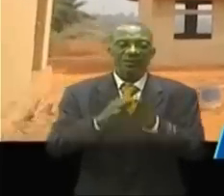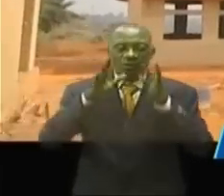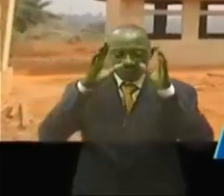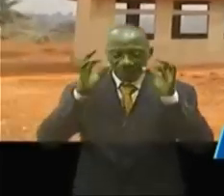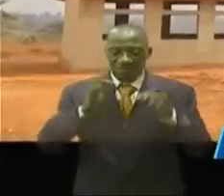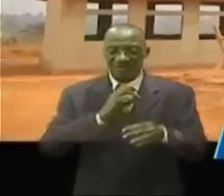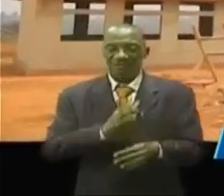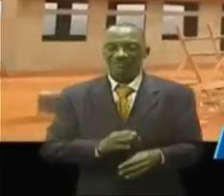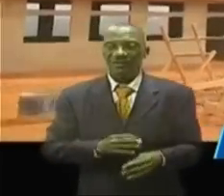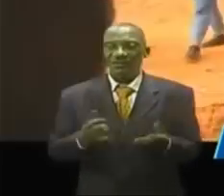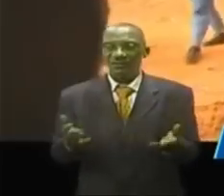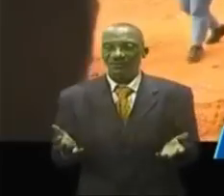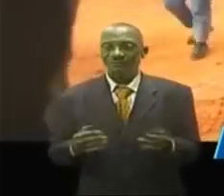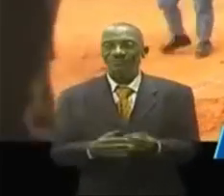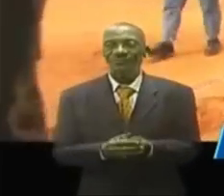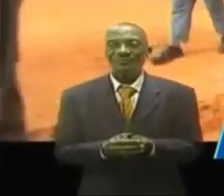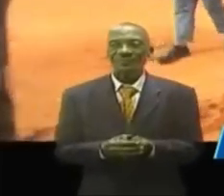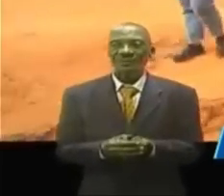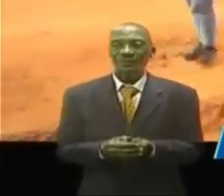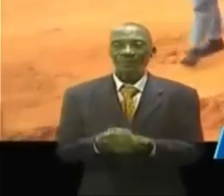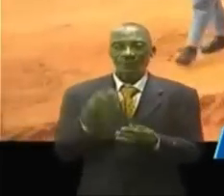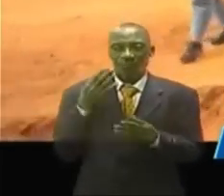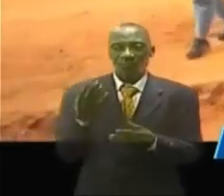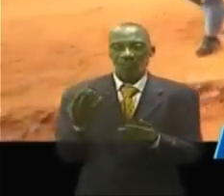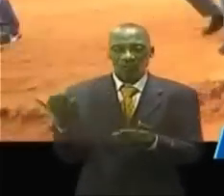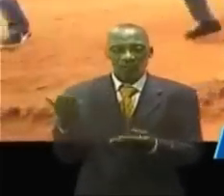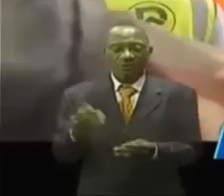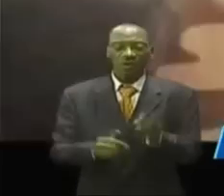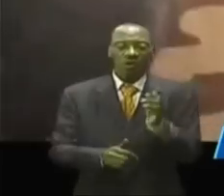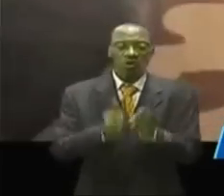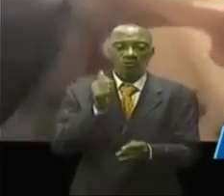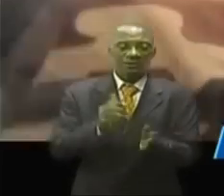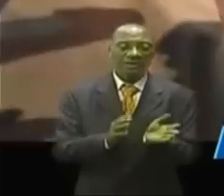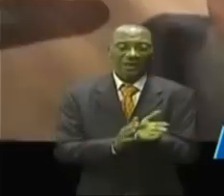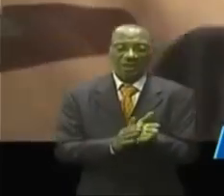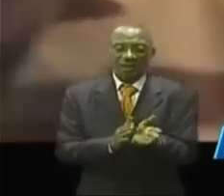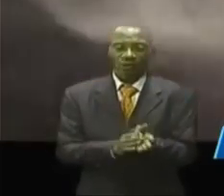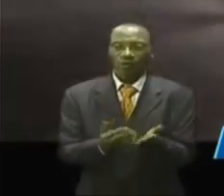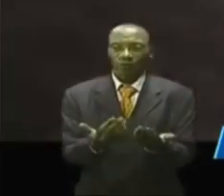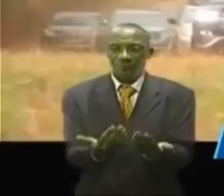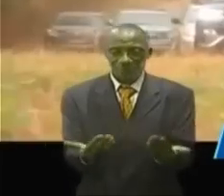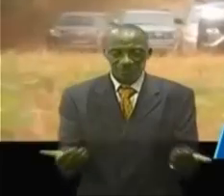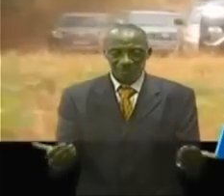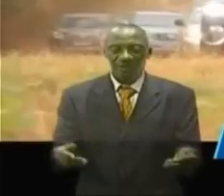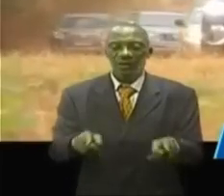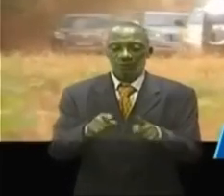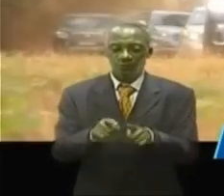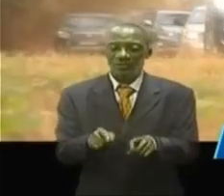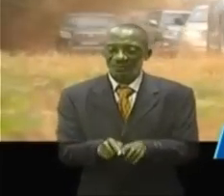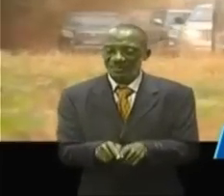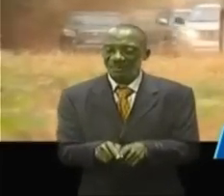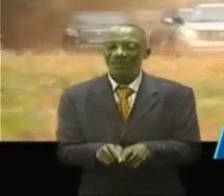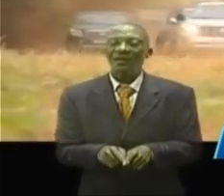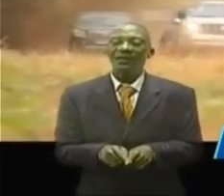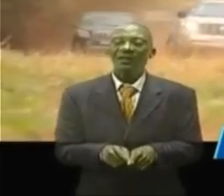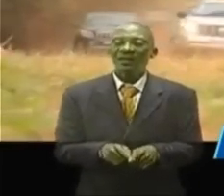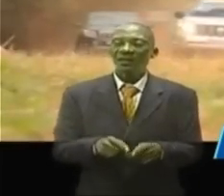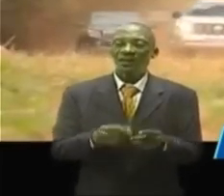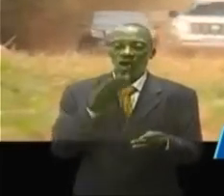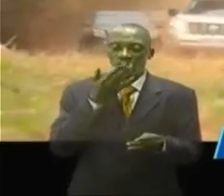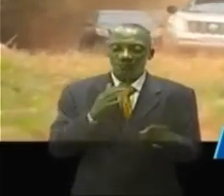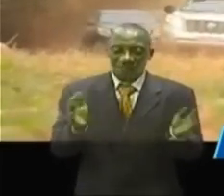bénéficie de 20 infrastructures, dont 11 écoles primaires et 8 centres de santé. Un dimanche, sur le terrain,